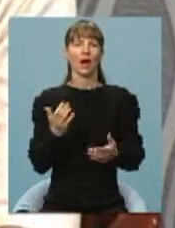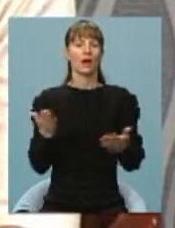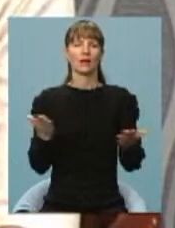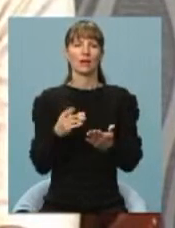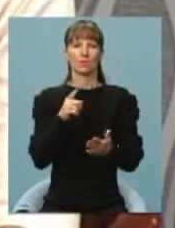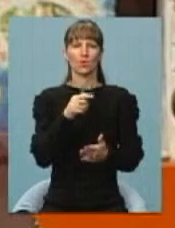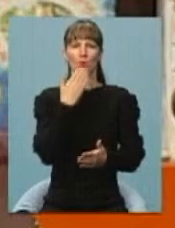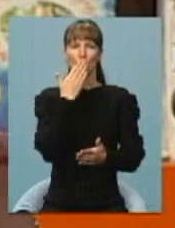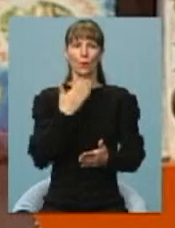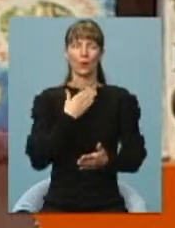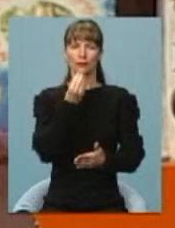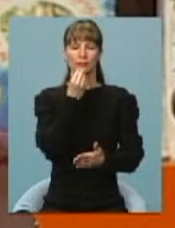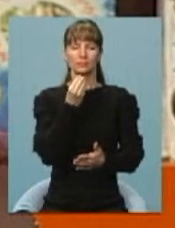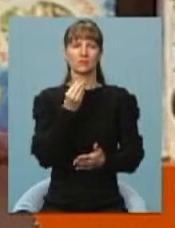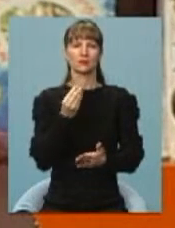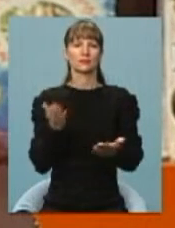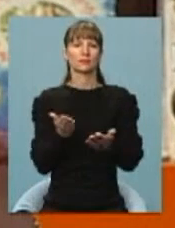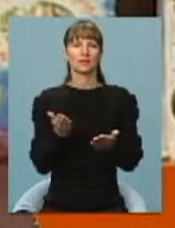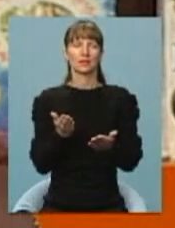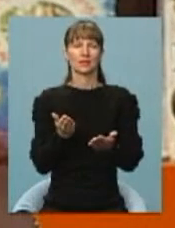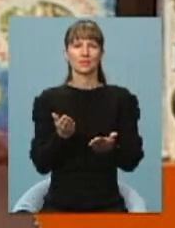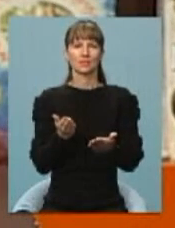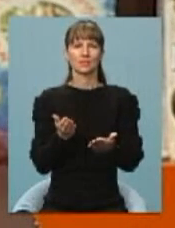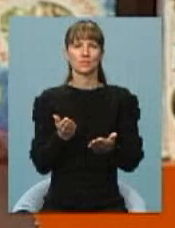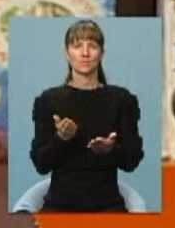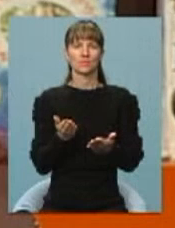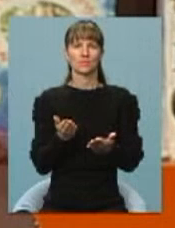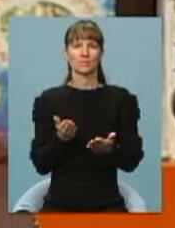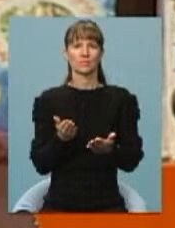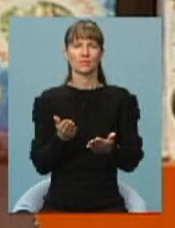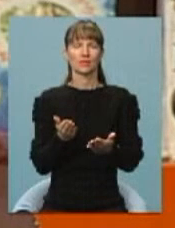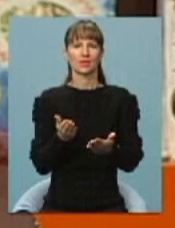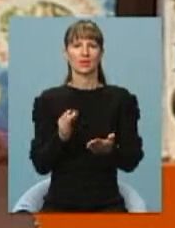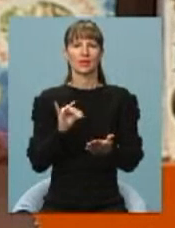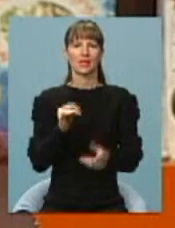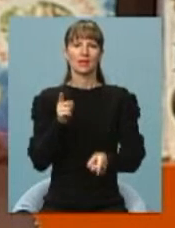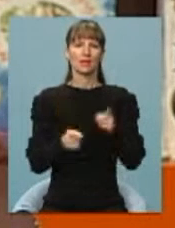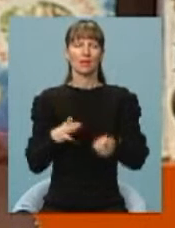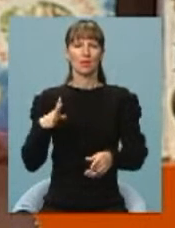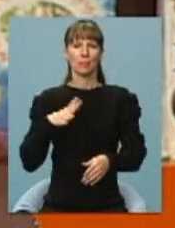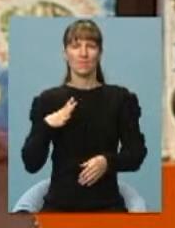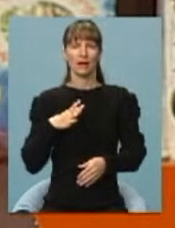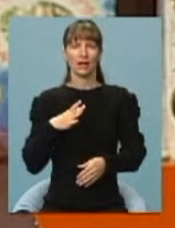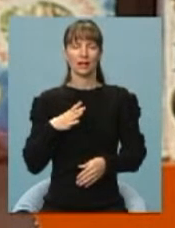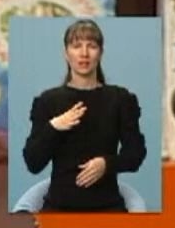які? Оливье там макароны? Ну да, оливье, макароны. Иногда бывает